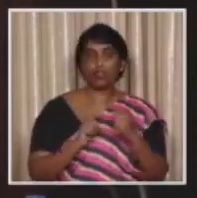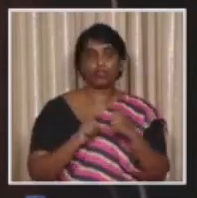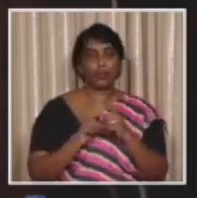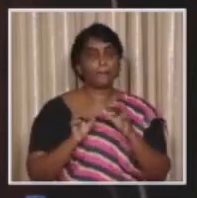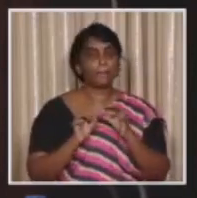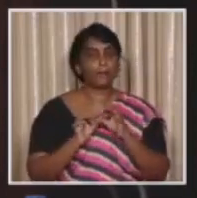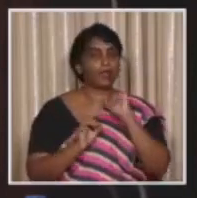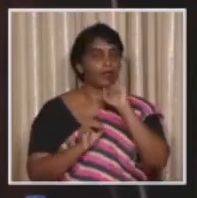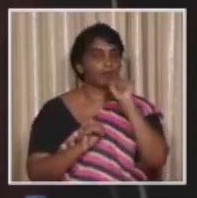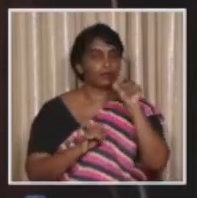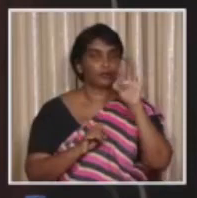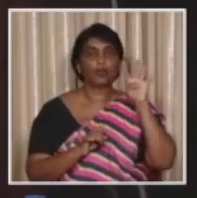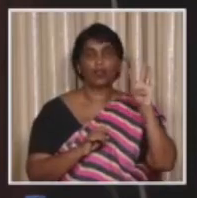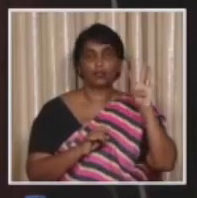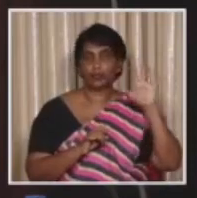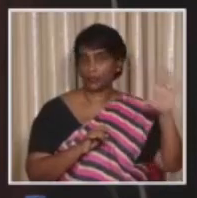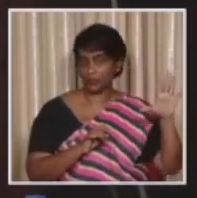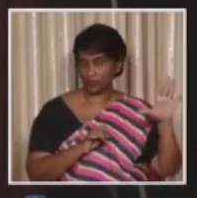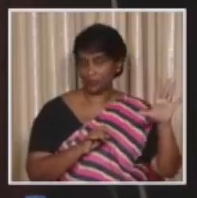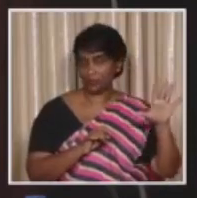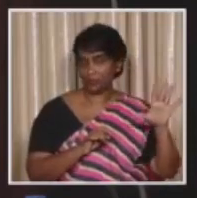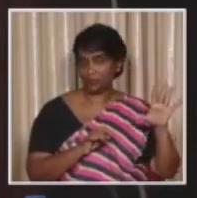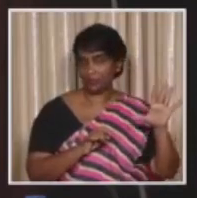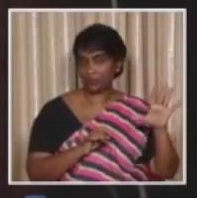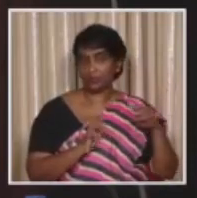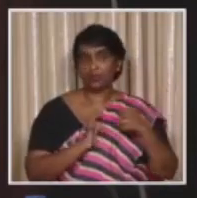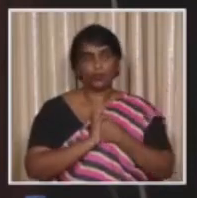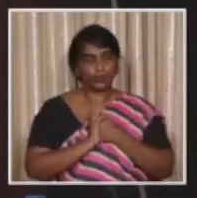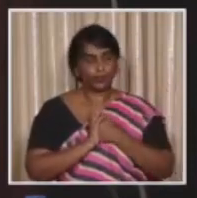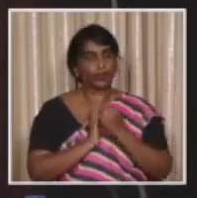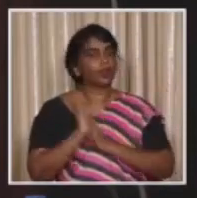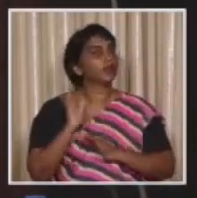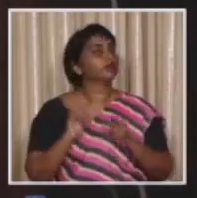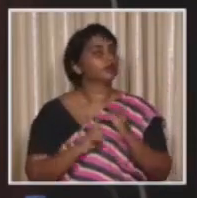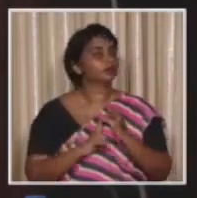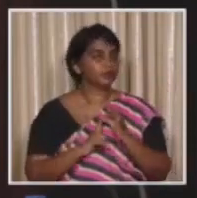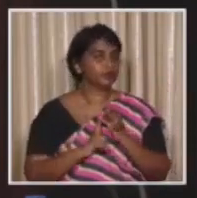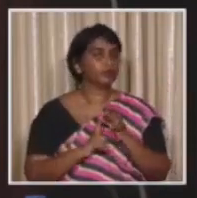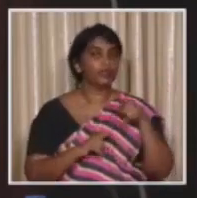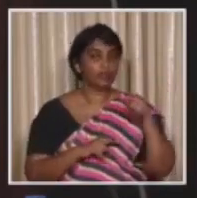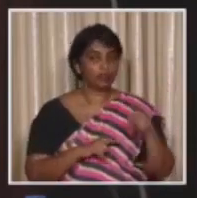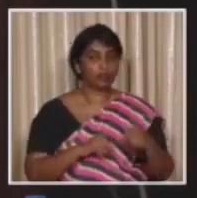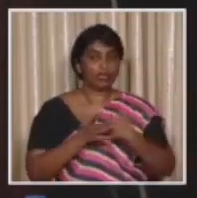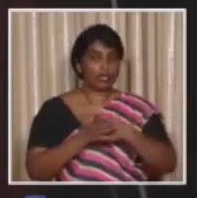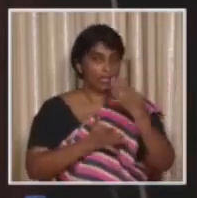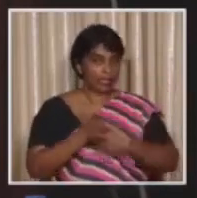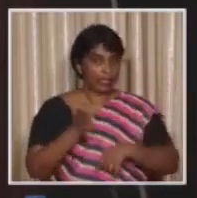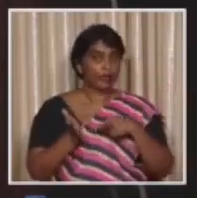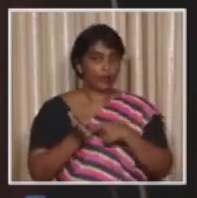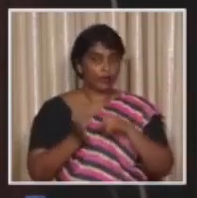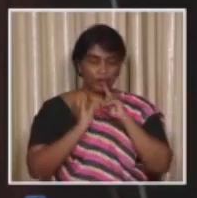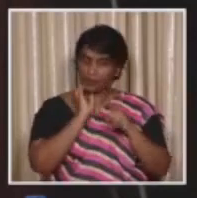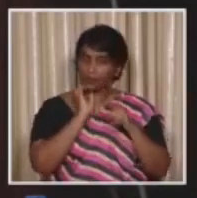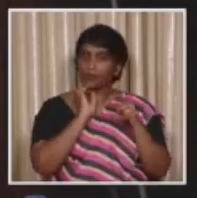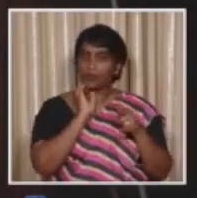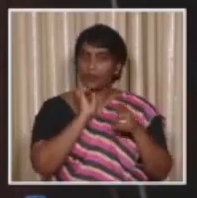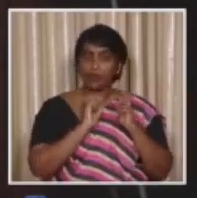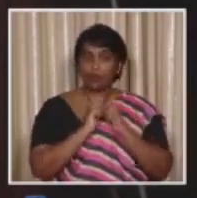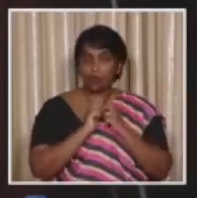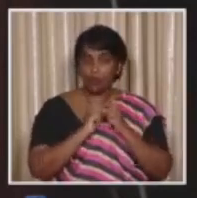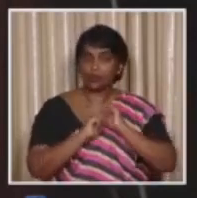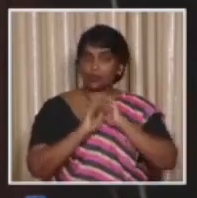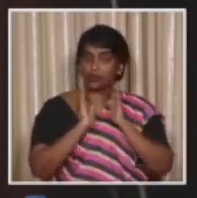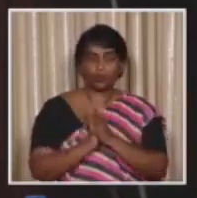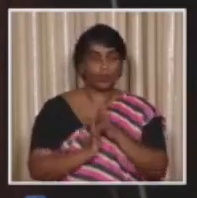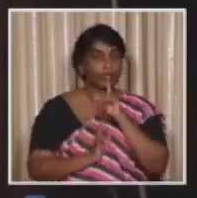බිලියන් 6.45ක්. ගරු මුල් ආසනාන්ට මන්ත්‍රීමියනි දැන් මේකේ වාර්තාවල තියෙනවා දැන් මේකෙන් වෙච්ච හානි ගැන